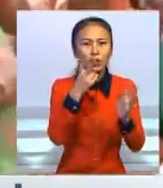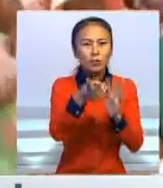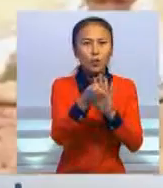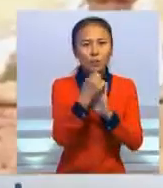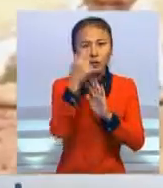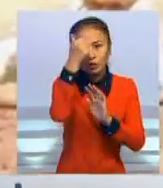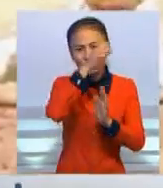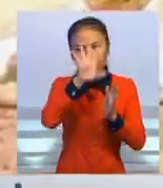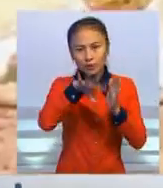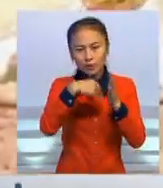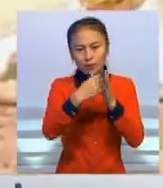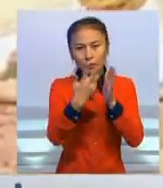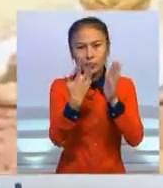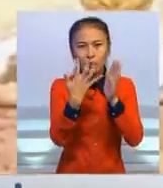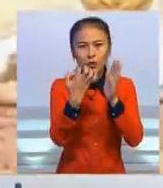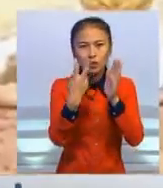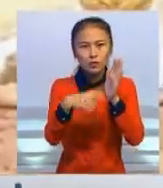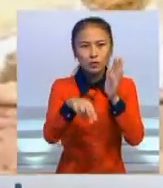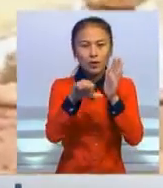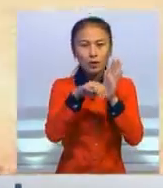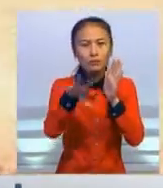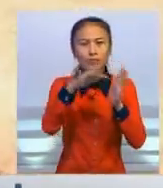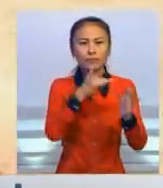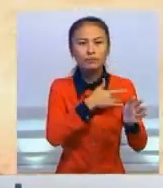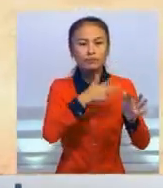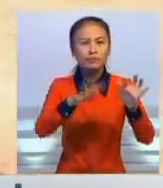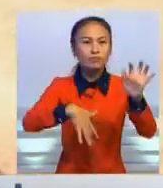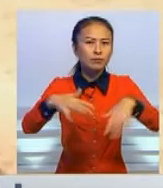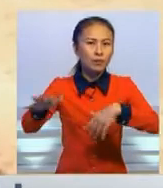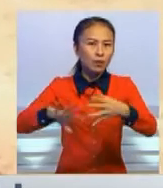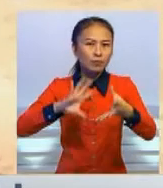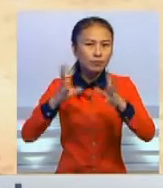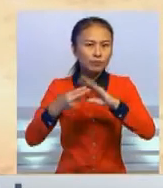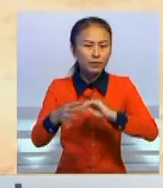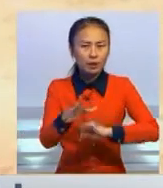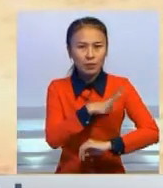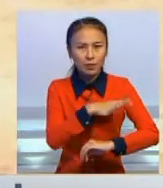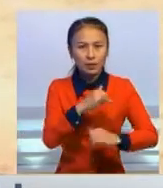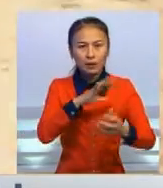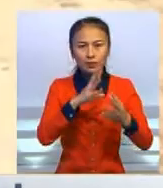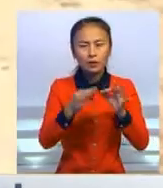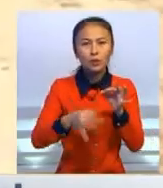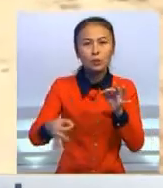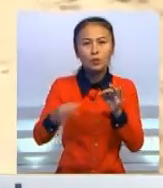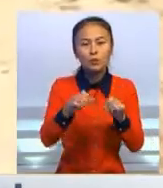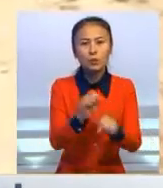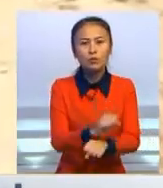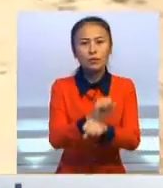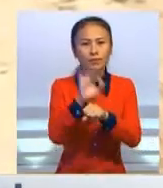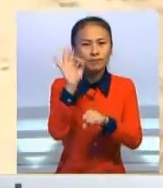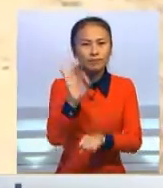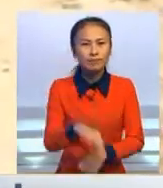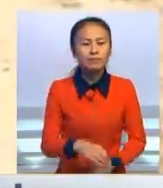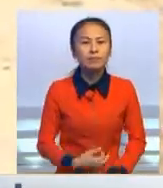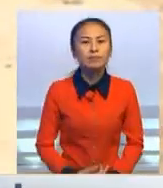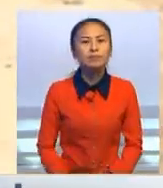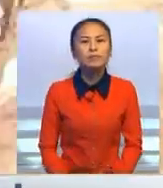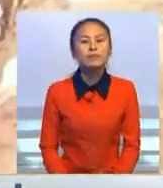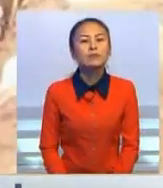билік 2011 жылы диқандардың 526 гектар жерін алып қойған. Содан бері аймақта ереуілдер толастаған емес.